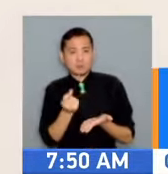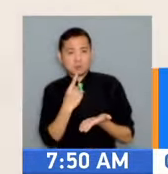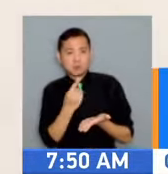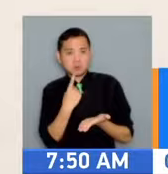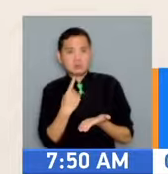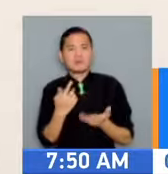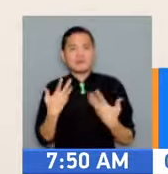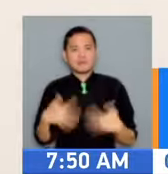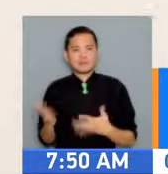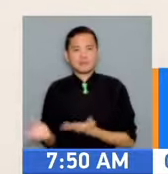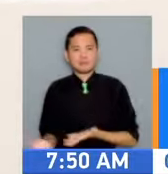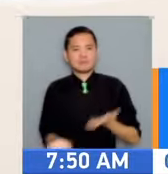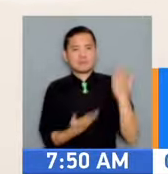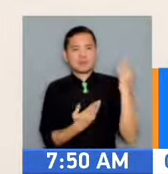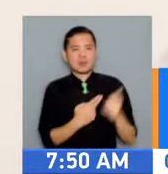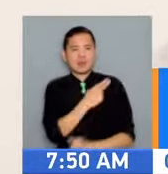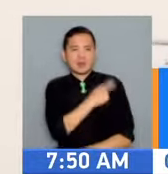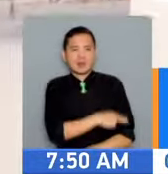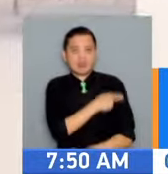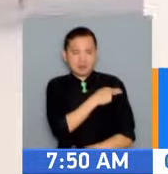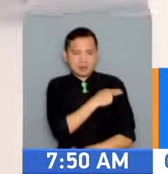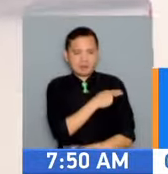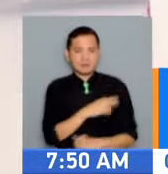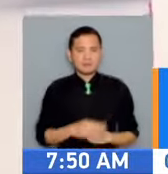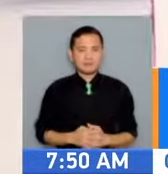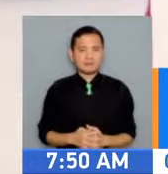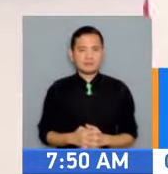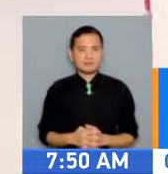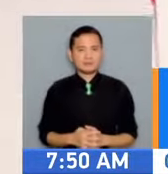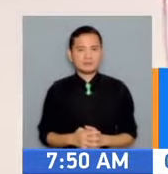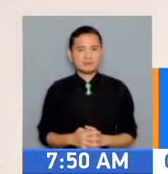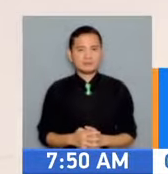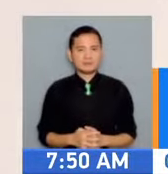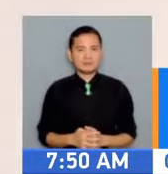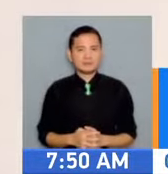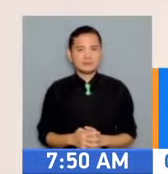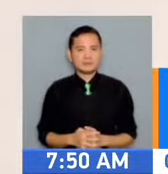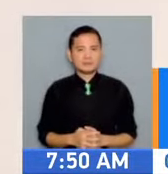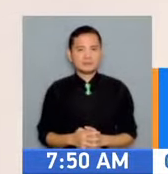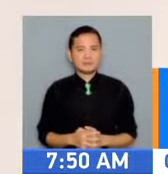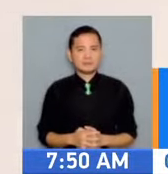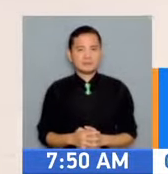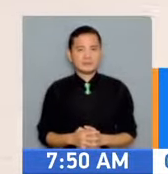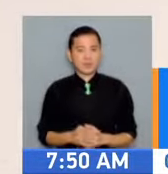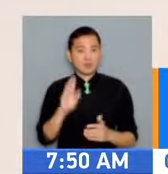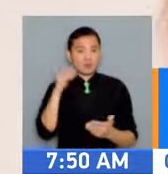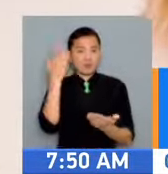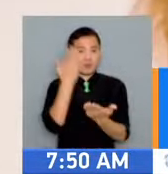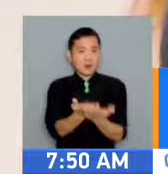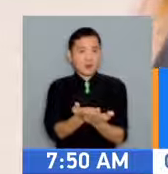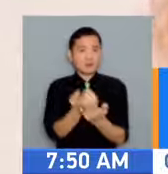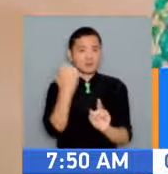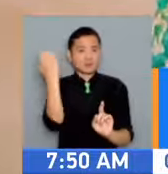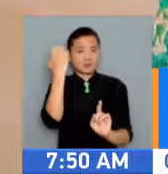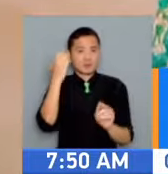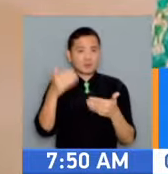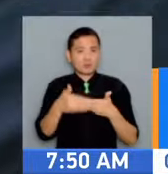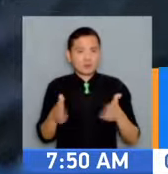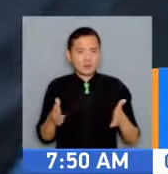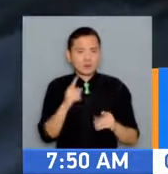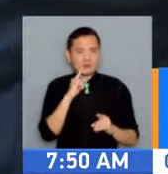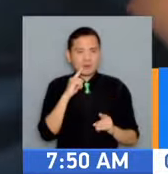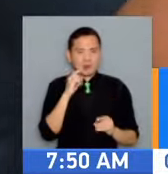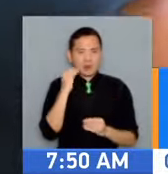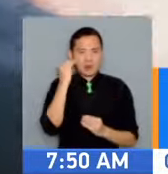kanyang inang si Mona Lisa sa ospital. Pero hindi pa man nakakarating ng emergency room. Sabi niya sa akin, may nahilo